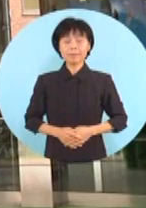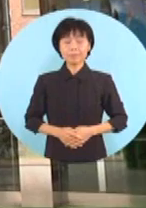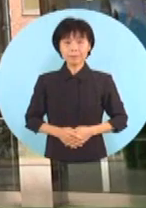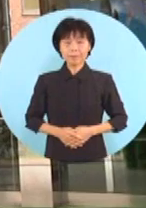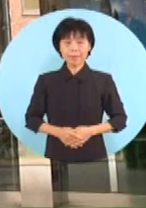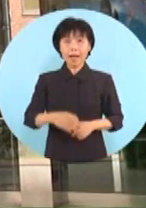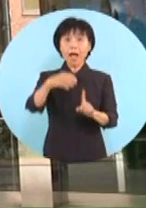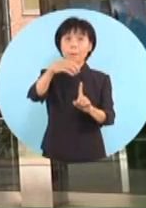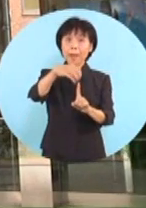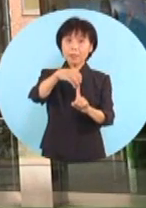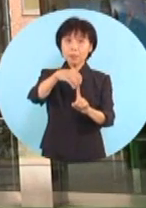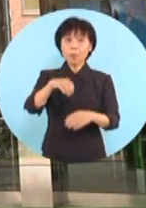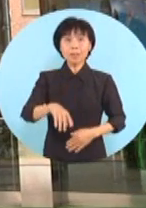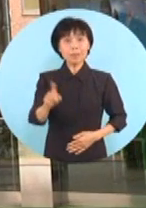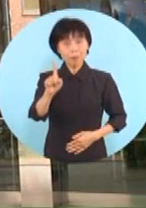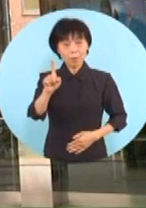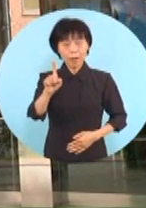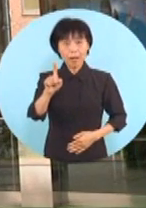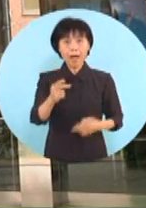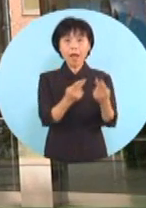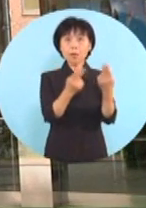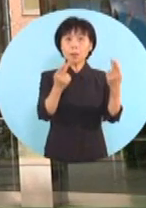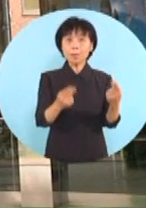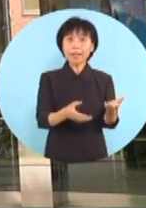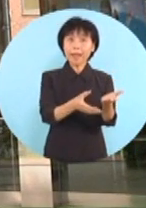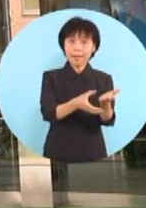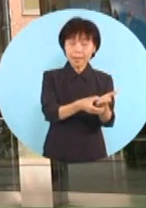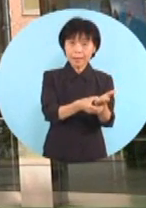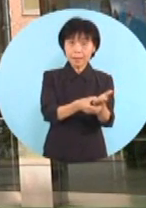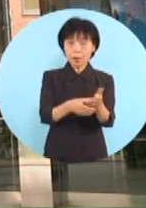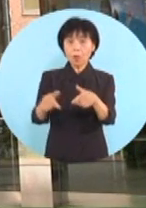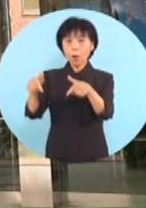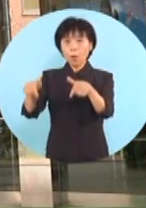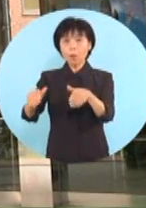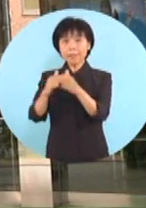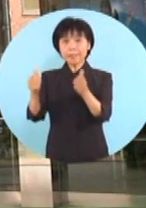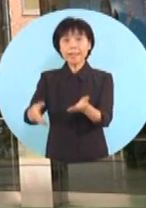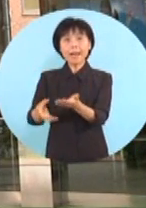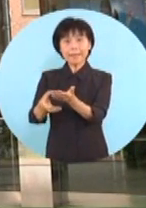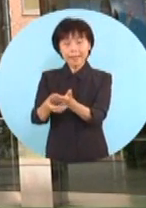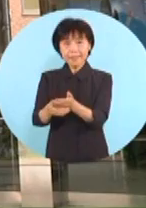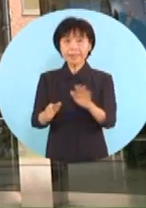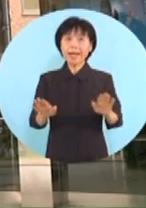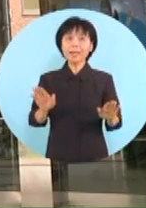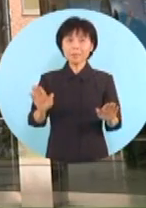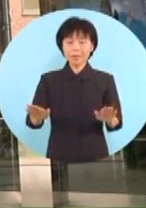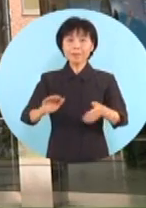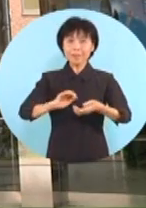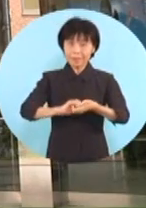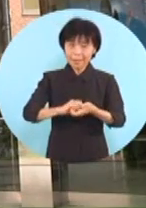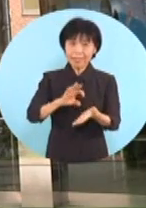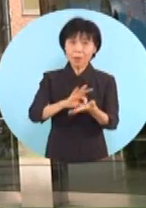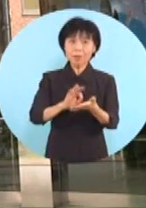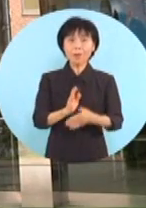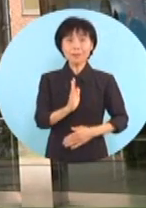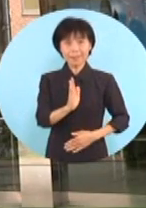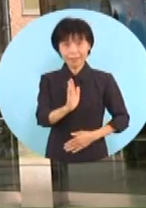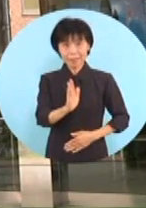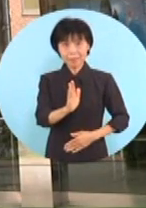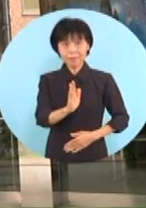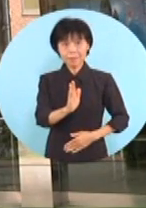バス乗り場は東武東上線の時和台駅と都営三田線の西台駅です。ぜひご利用ください